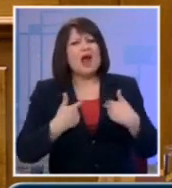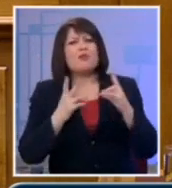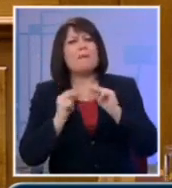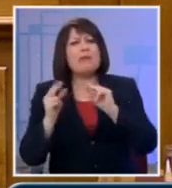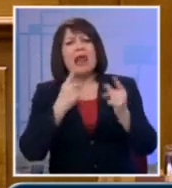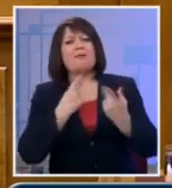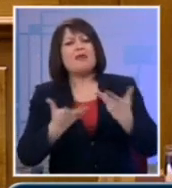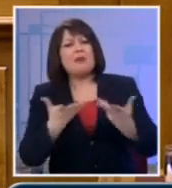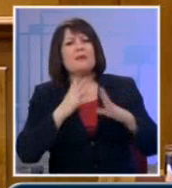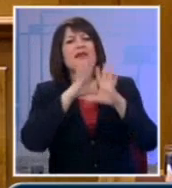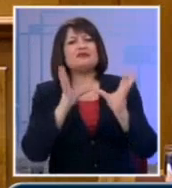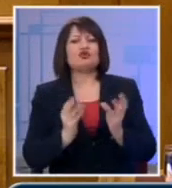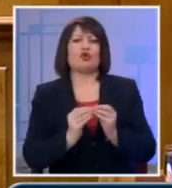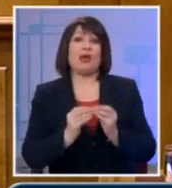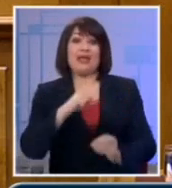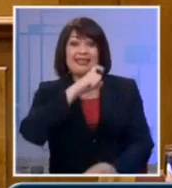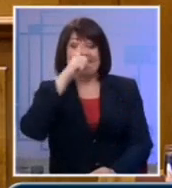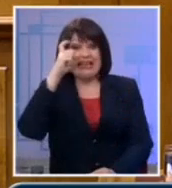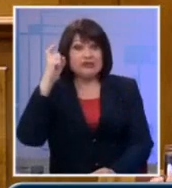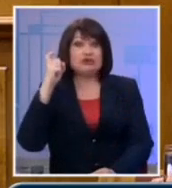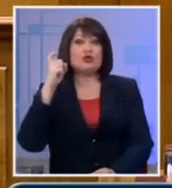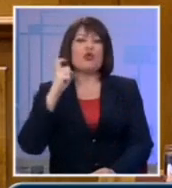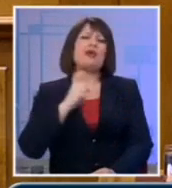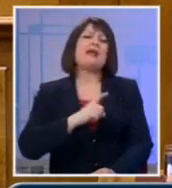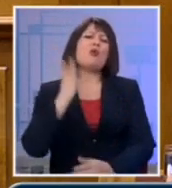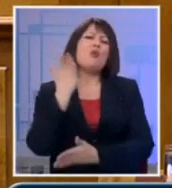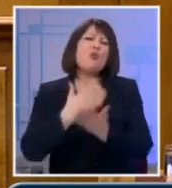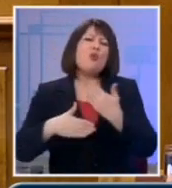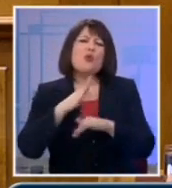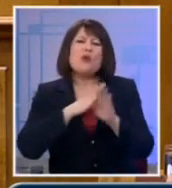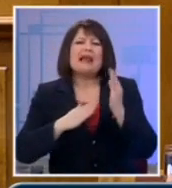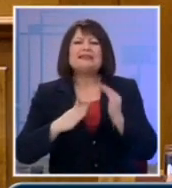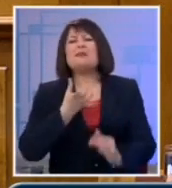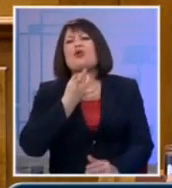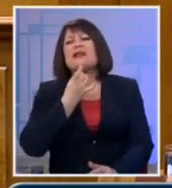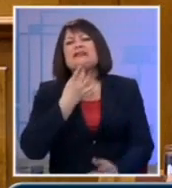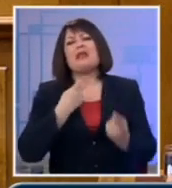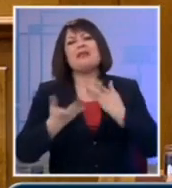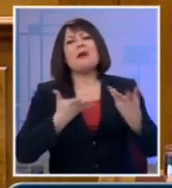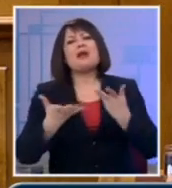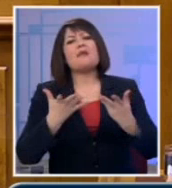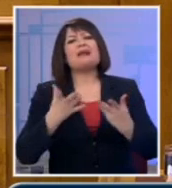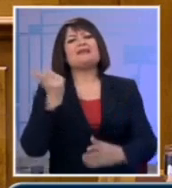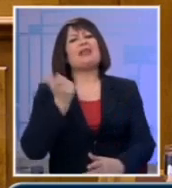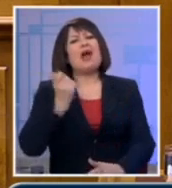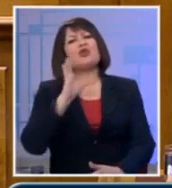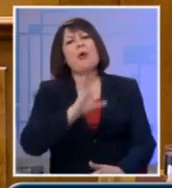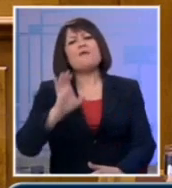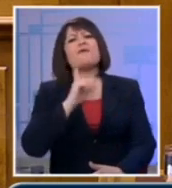όσα εκτυλίσσονται στην δύσκολη και επίπονη διαπραγμάτευση με τους εταίρους και τους δανειστές